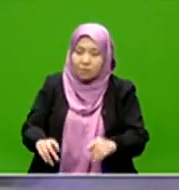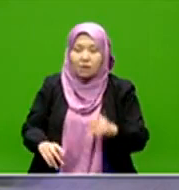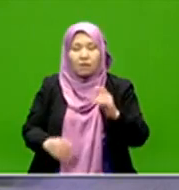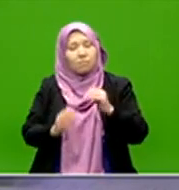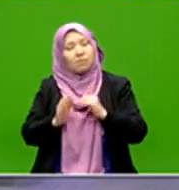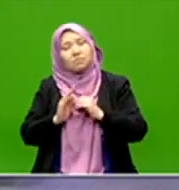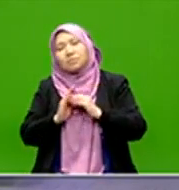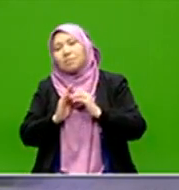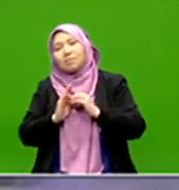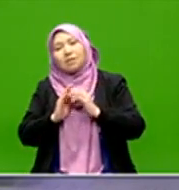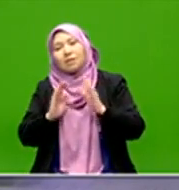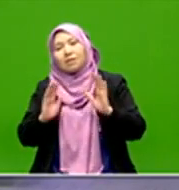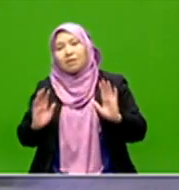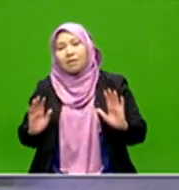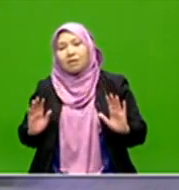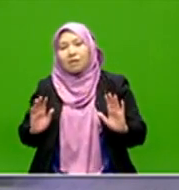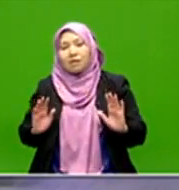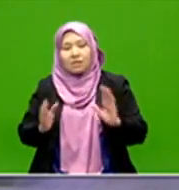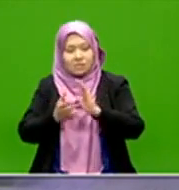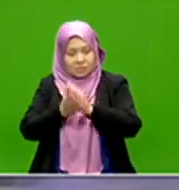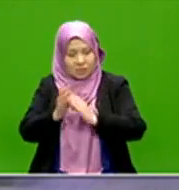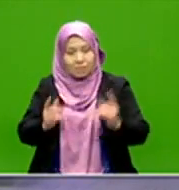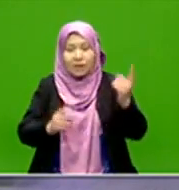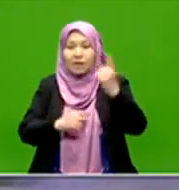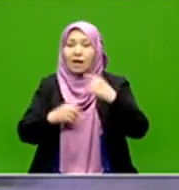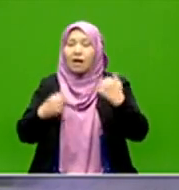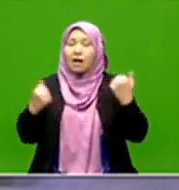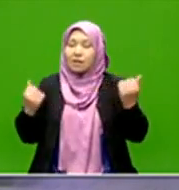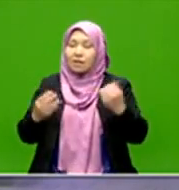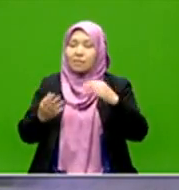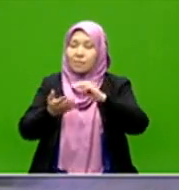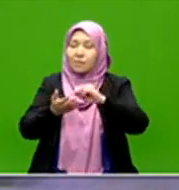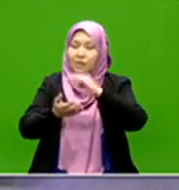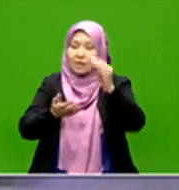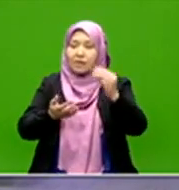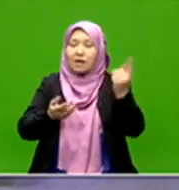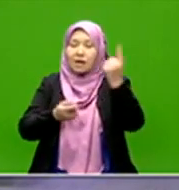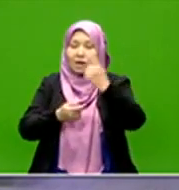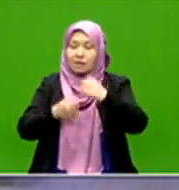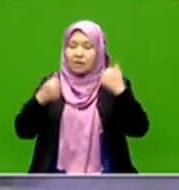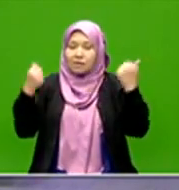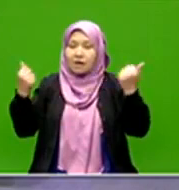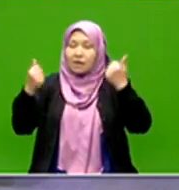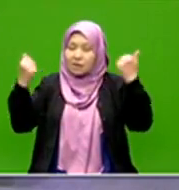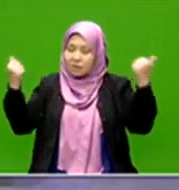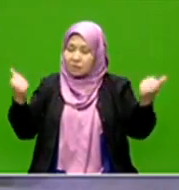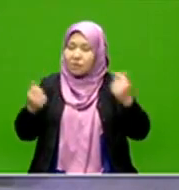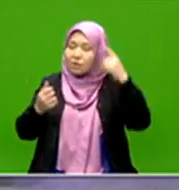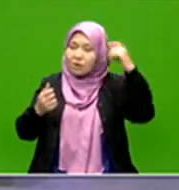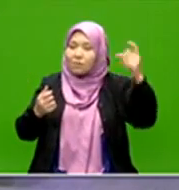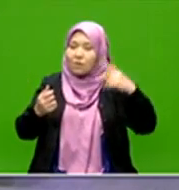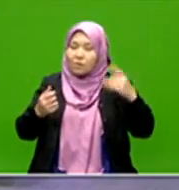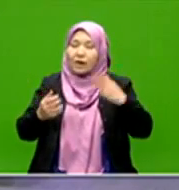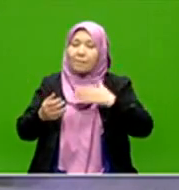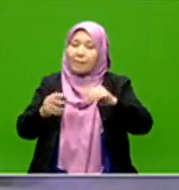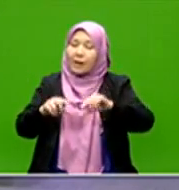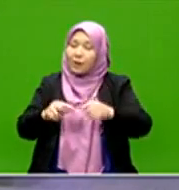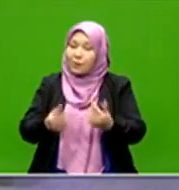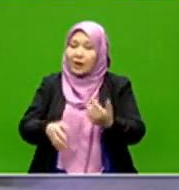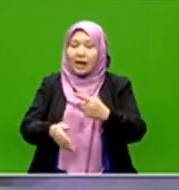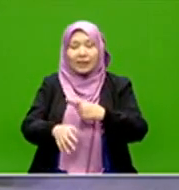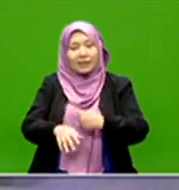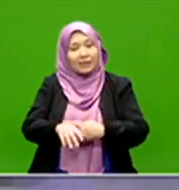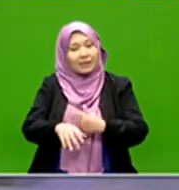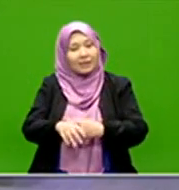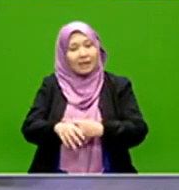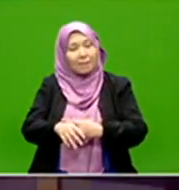Masya-Allah. Selamat Hari Raya Aidiladha. Kami ucapkan kepada tuan-tuan dan puan yang bersama dalam My Quran Time baca faham amal